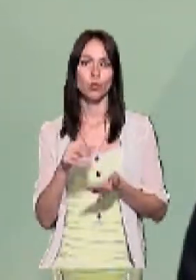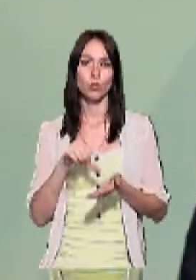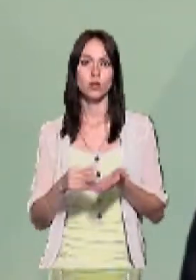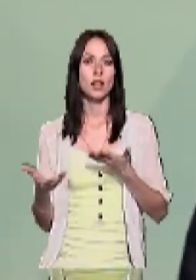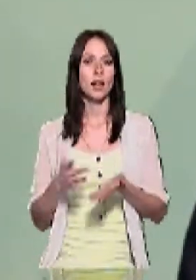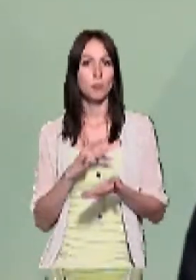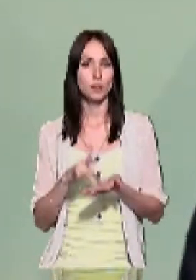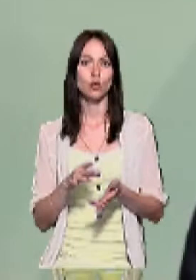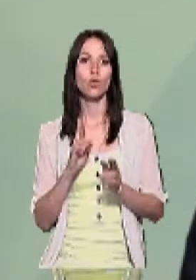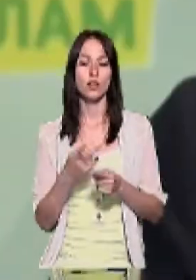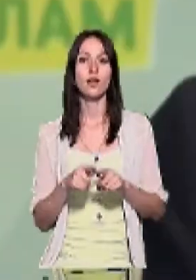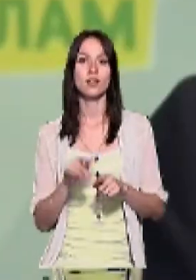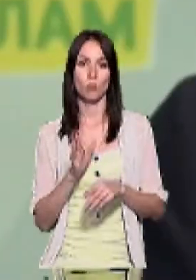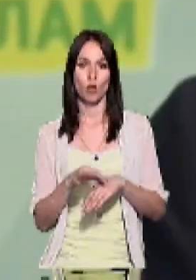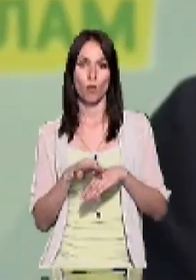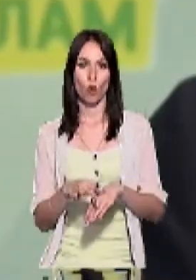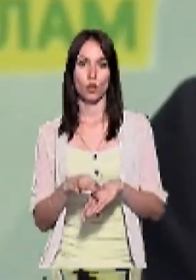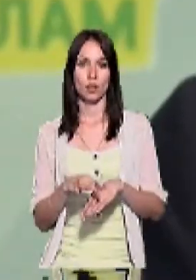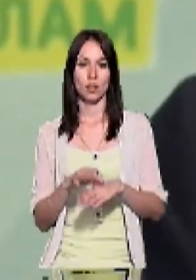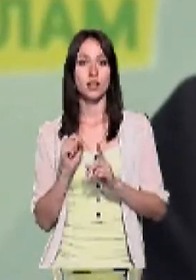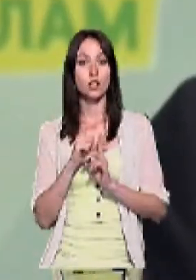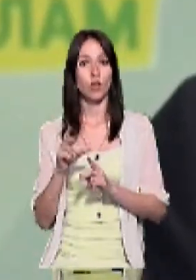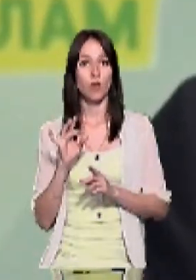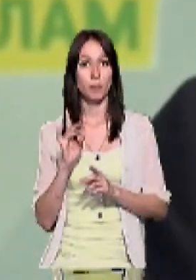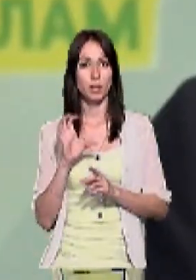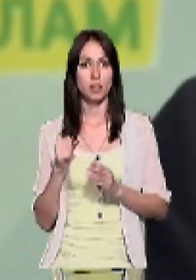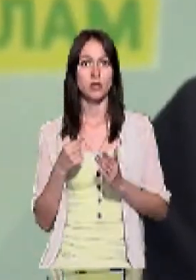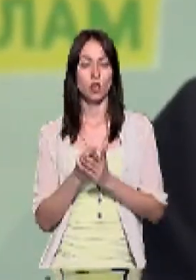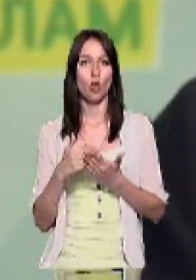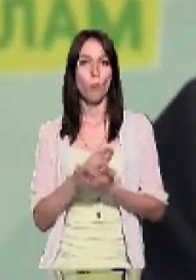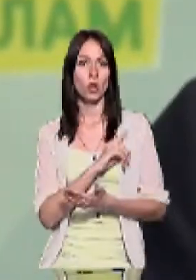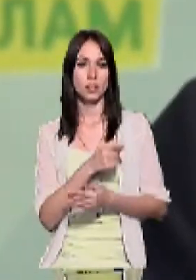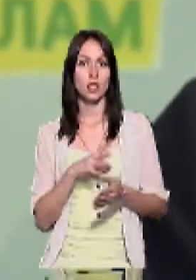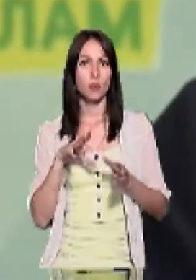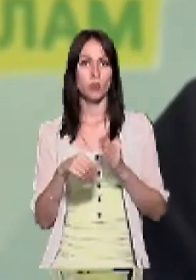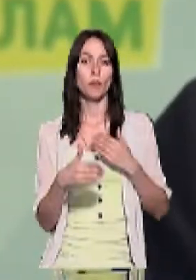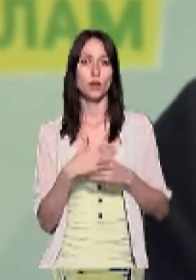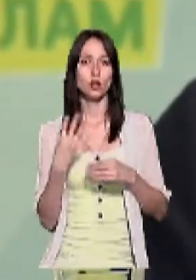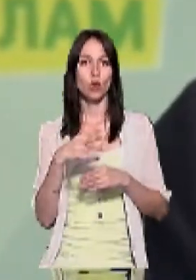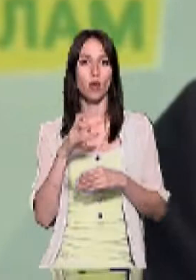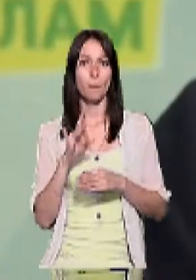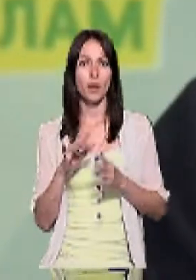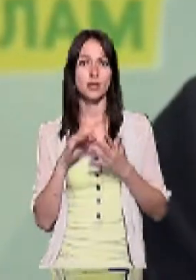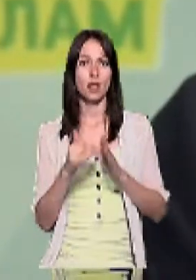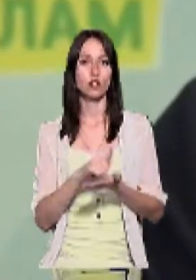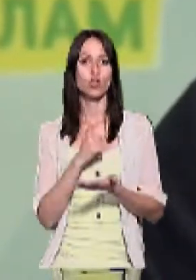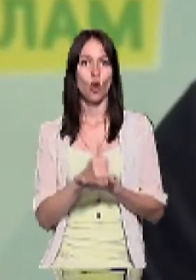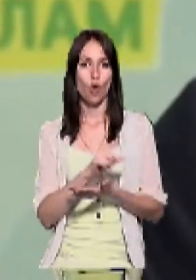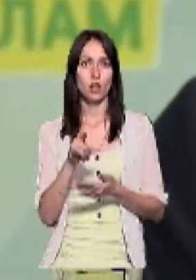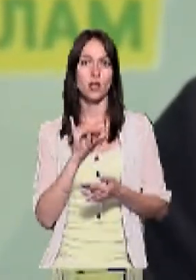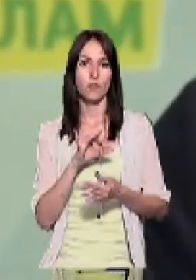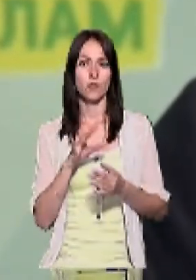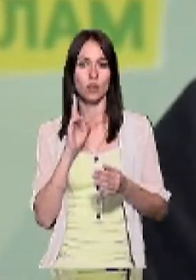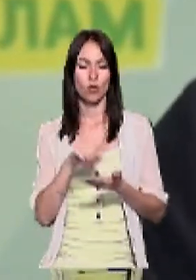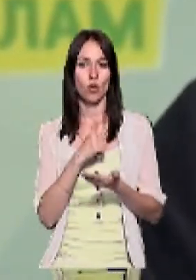місто, як це буде проходити. За словами Кернеса, до політсили приєдналися близько 40 мерів, селищних голів та очільників об'єднаних